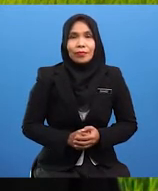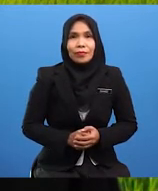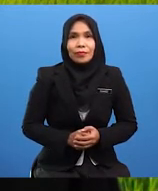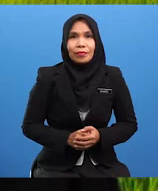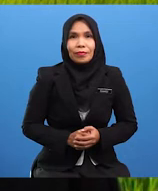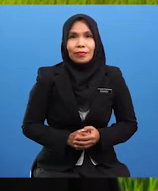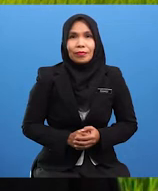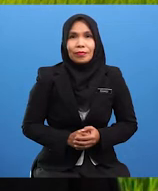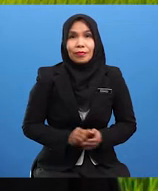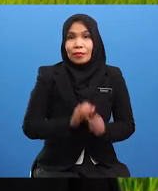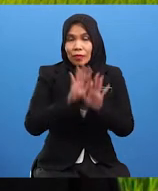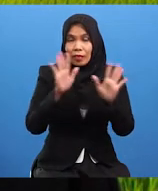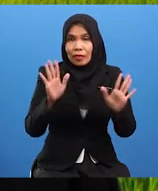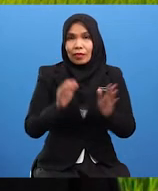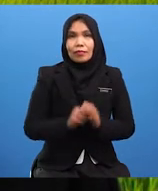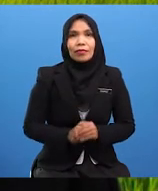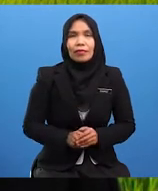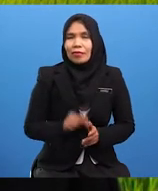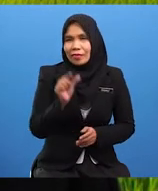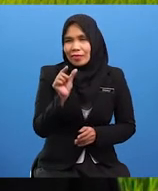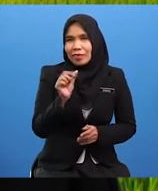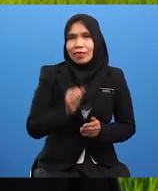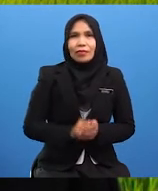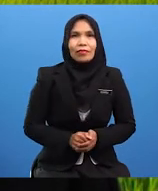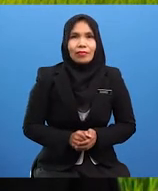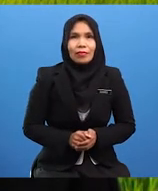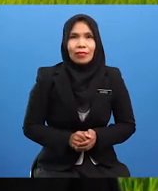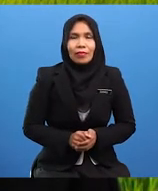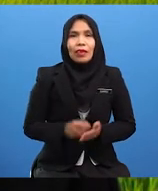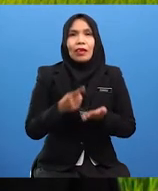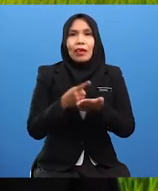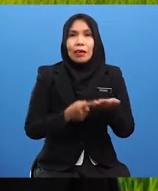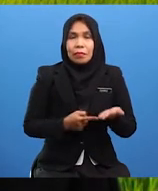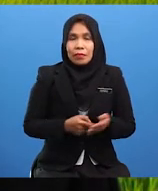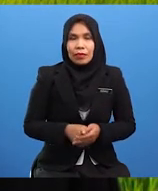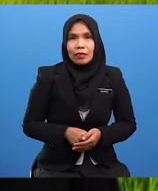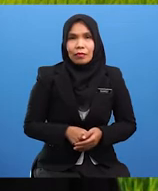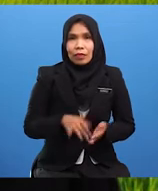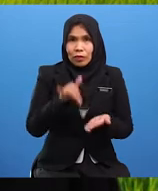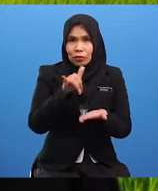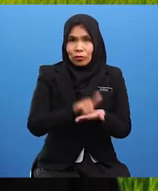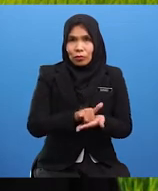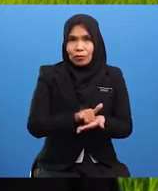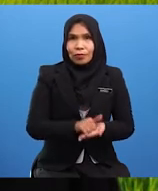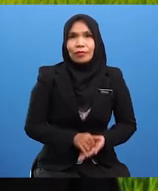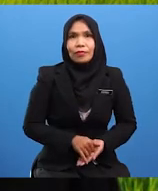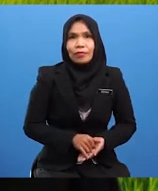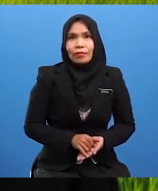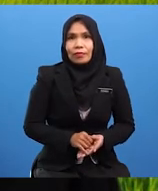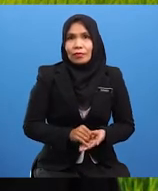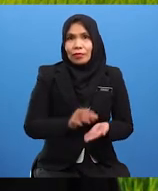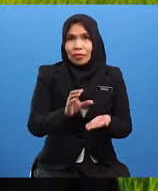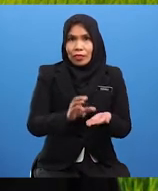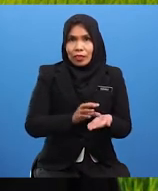serba sedikit mengenai apa itu cetakan. Biar jelas